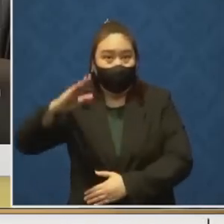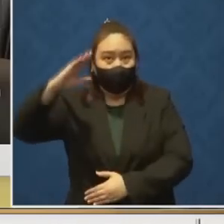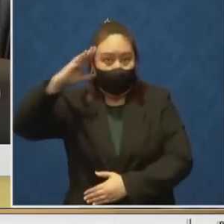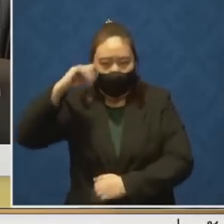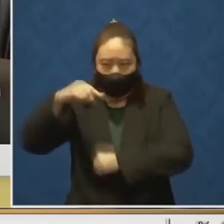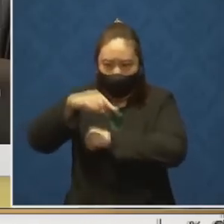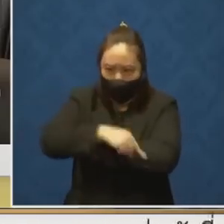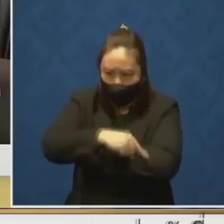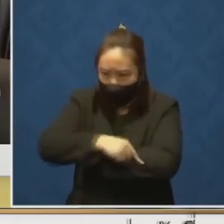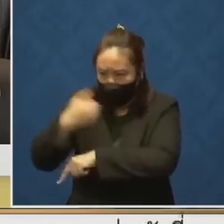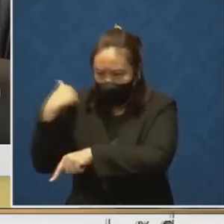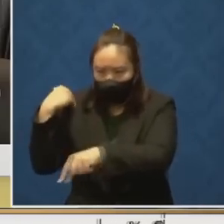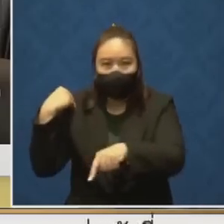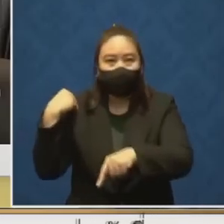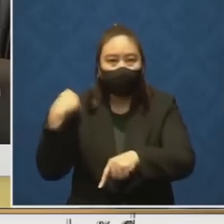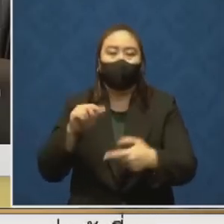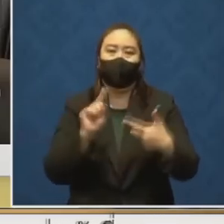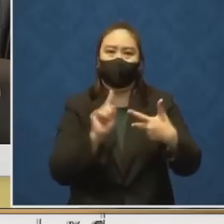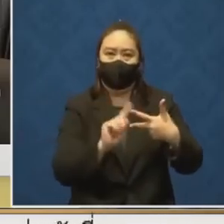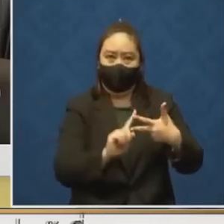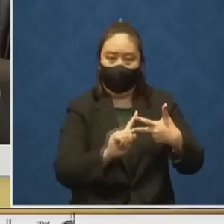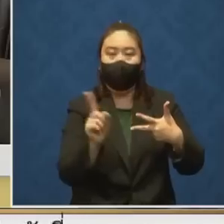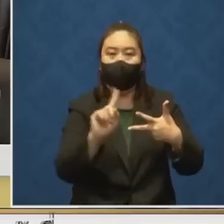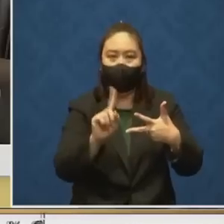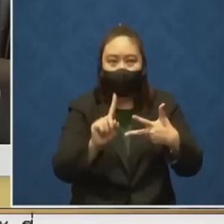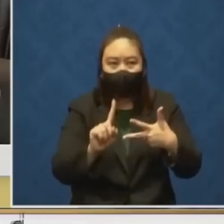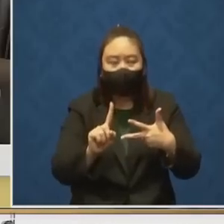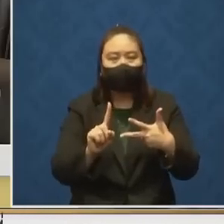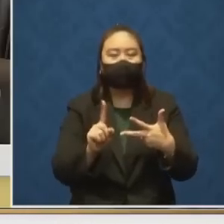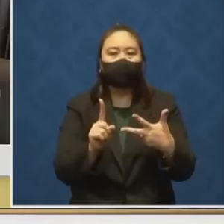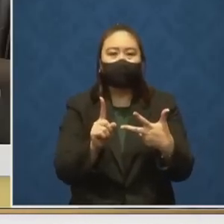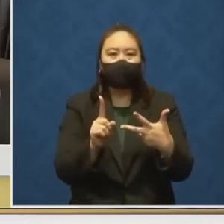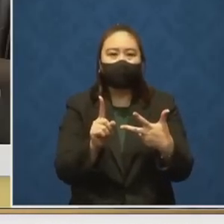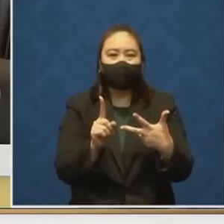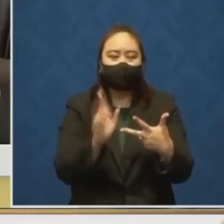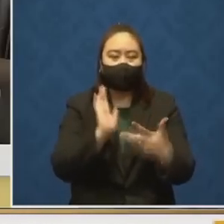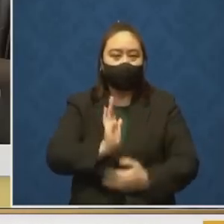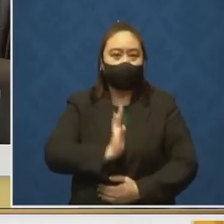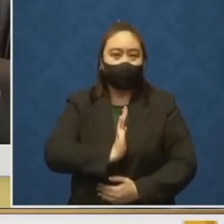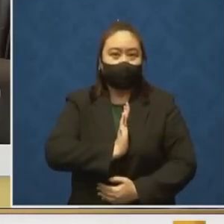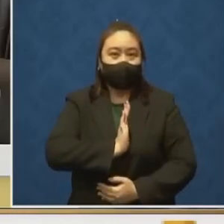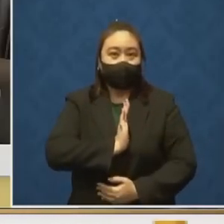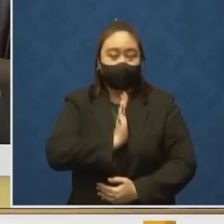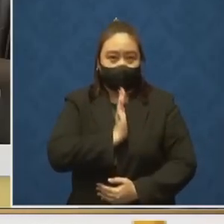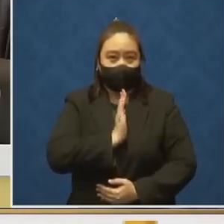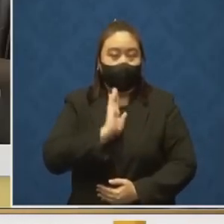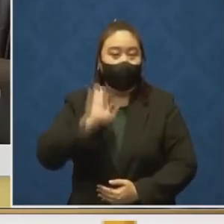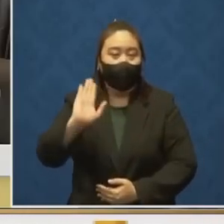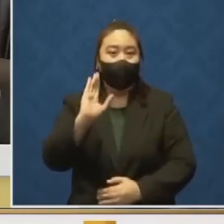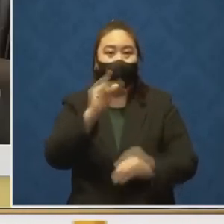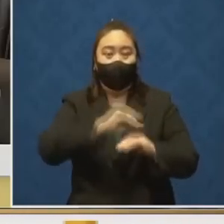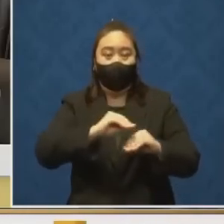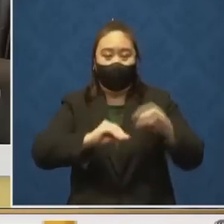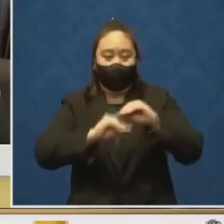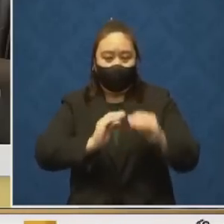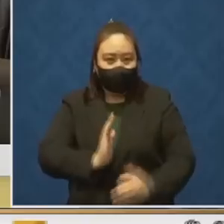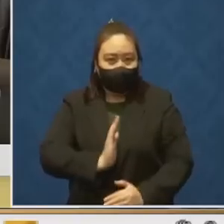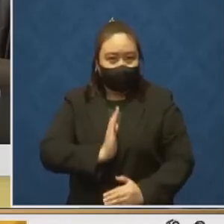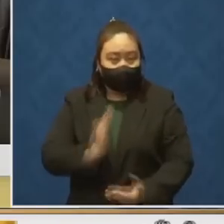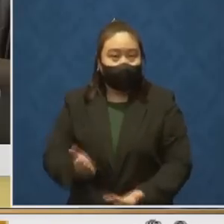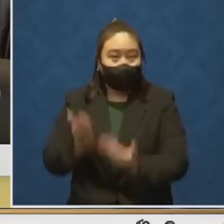างกวางขวาง2. สรางความเสื่อมเสีย กับพระเกีติยด ในโครงการเทิดพระเกียต